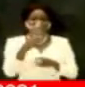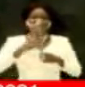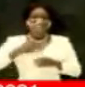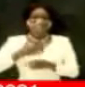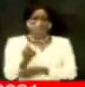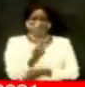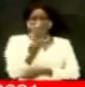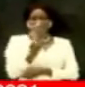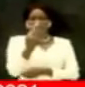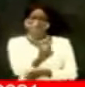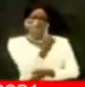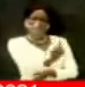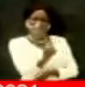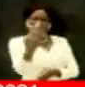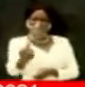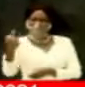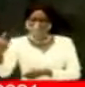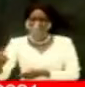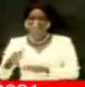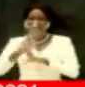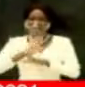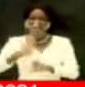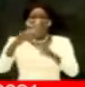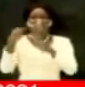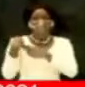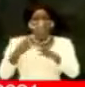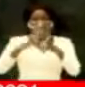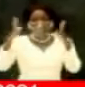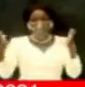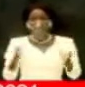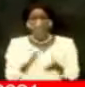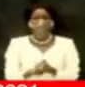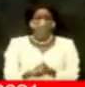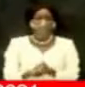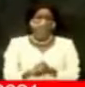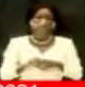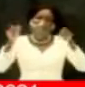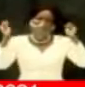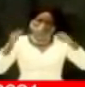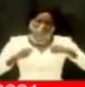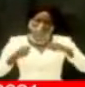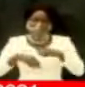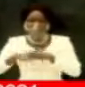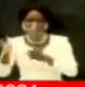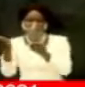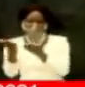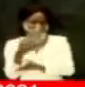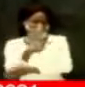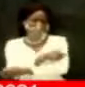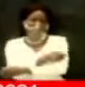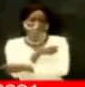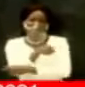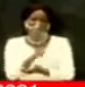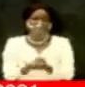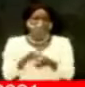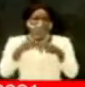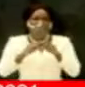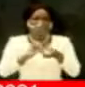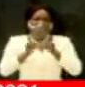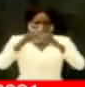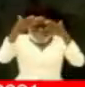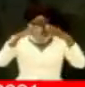ife ngati a Malawi kuti tipite tikatenge katemera ameneyi komanso tiaunikire anzathu kuti